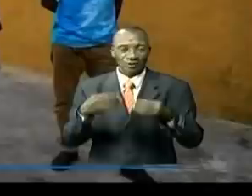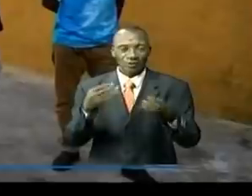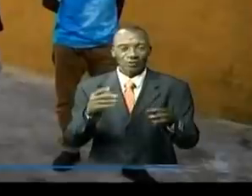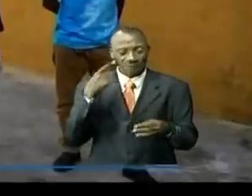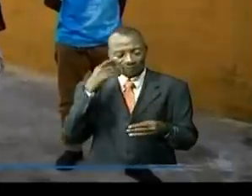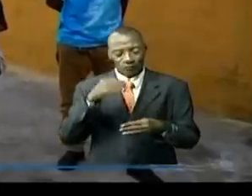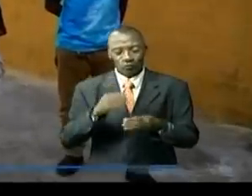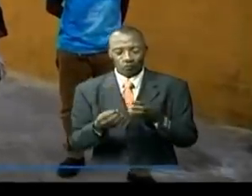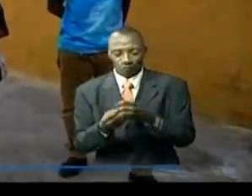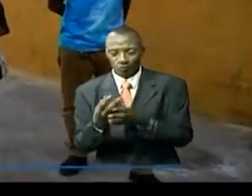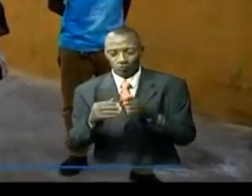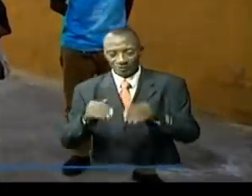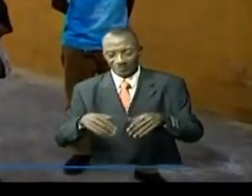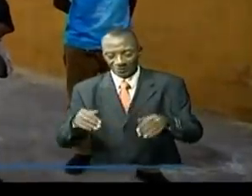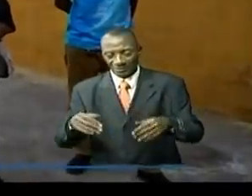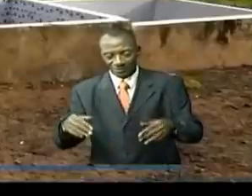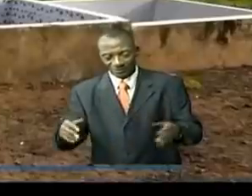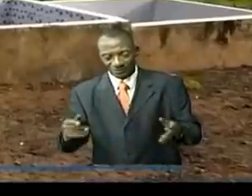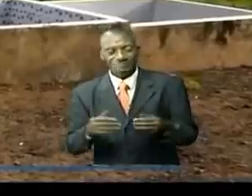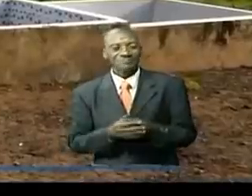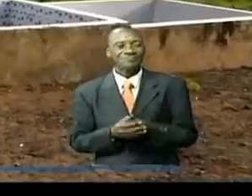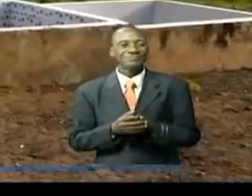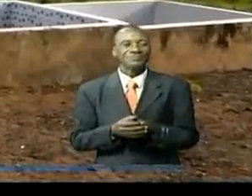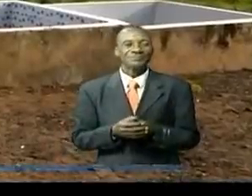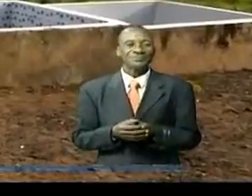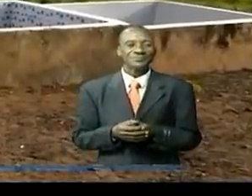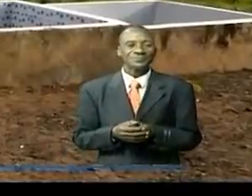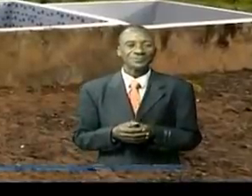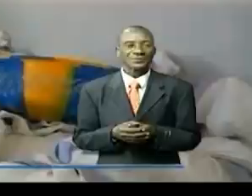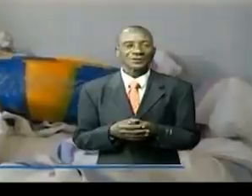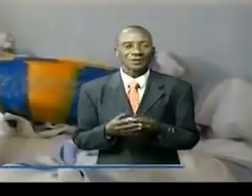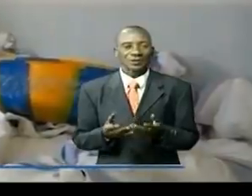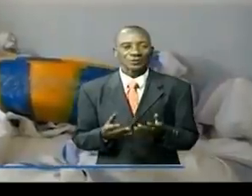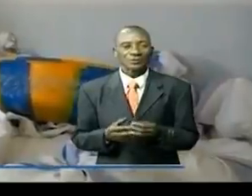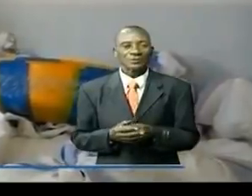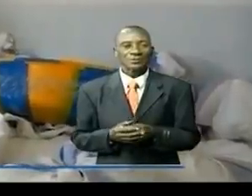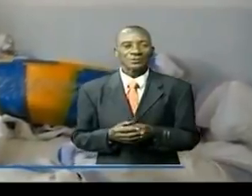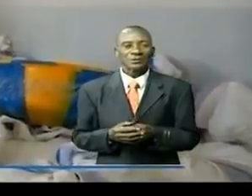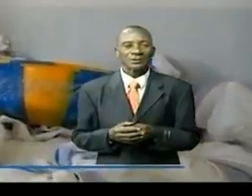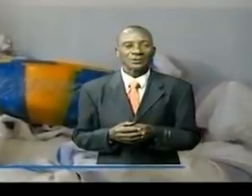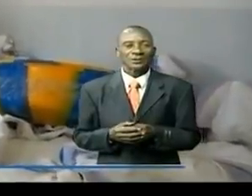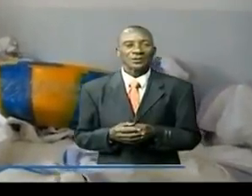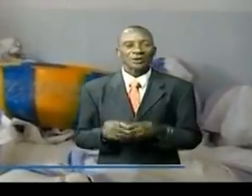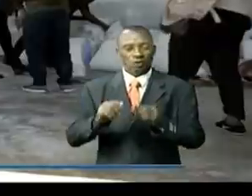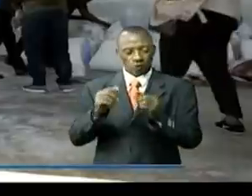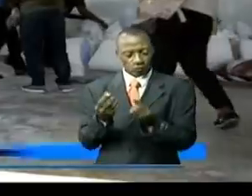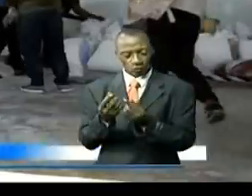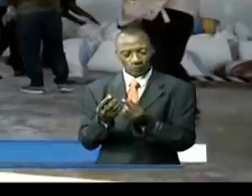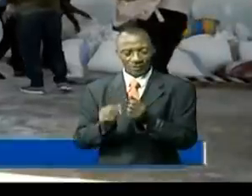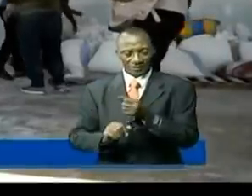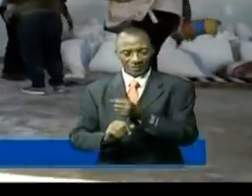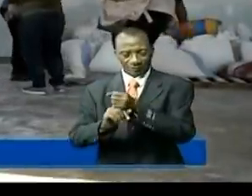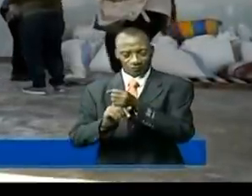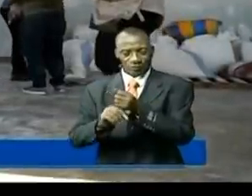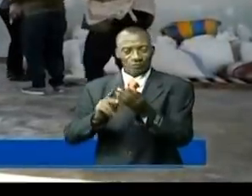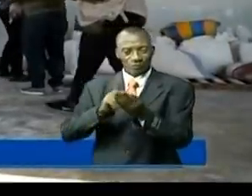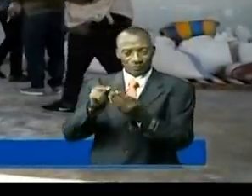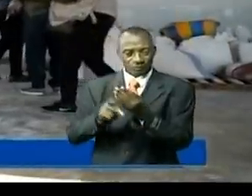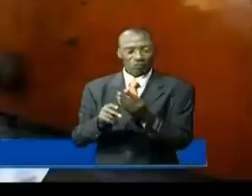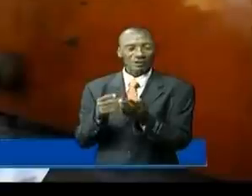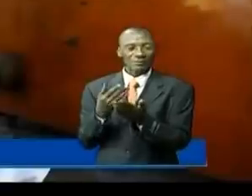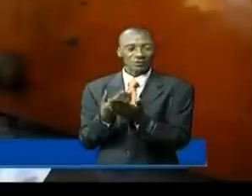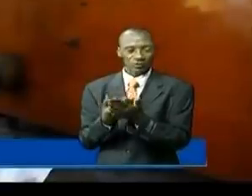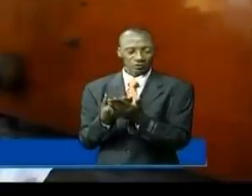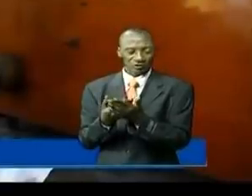pas. La présidence de la République a participé à ces missions à travers la cellule d'appui au programme d'urgence